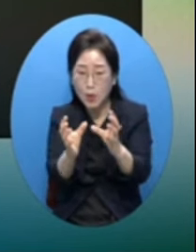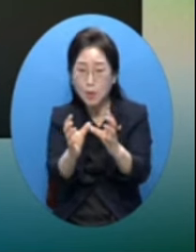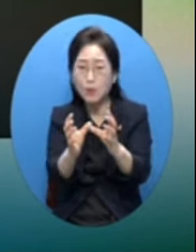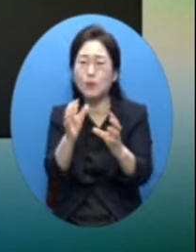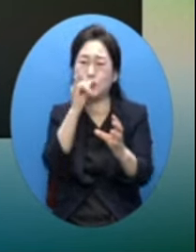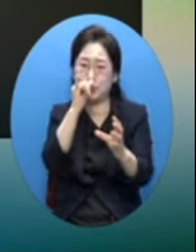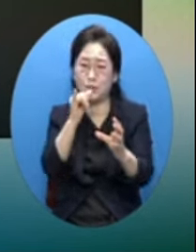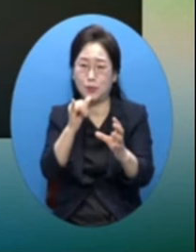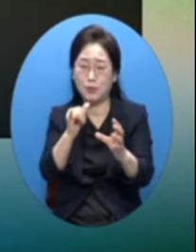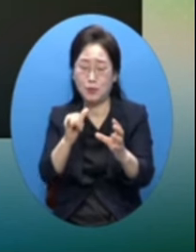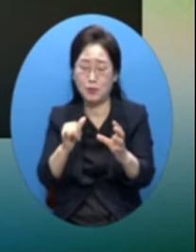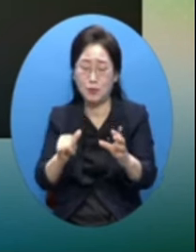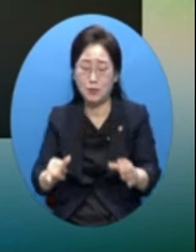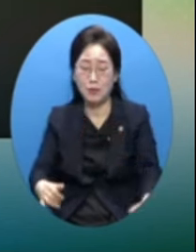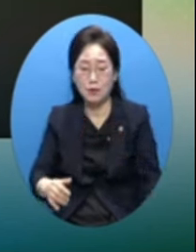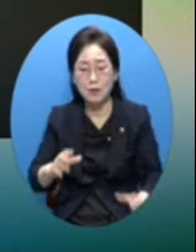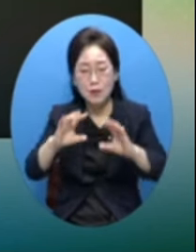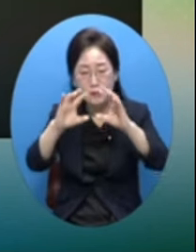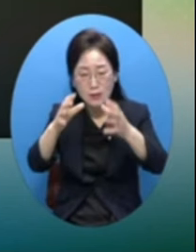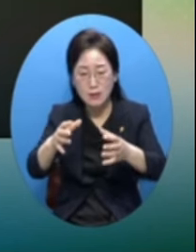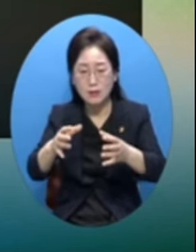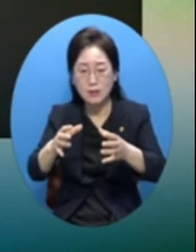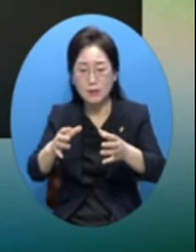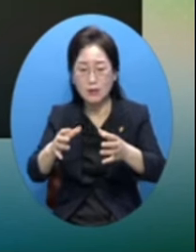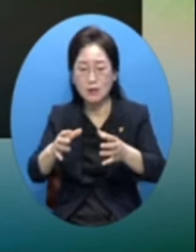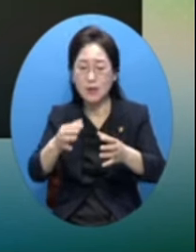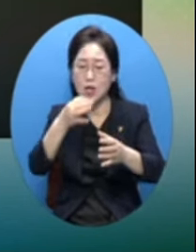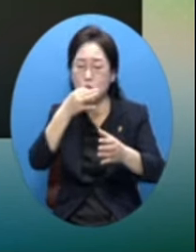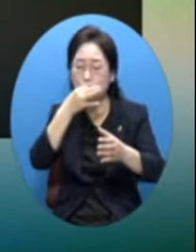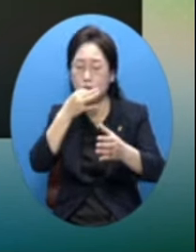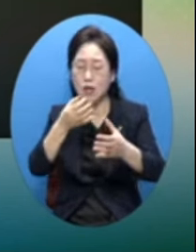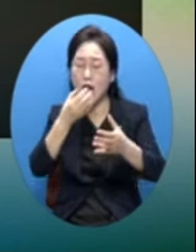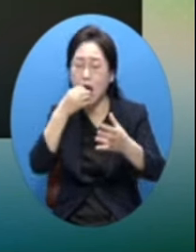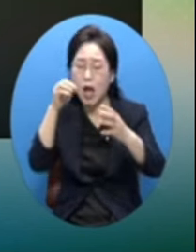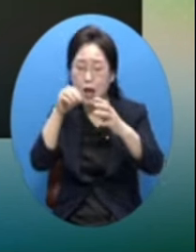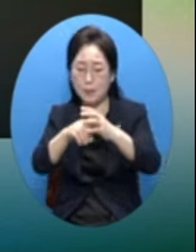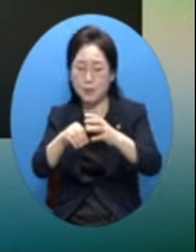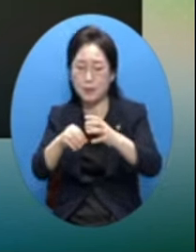나의 세상 욕심도 묻어버린 곳이다.